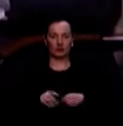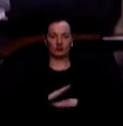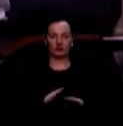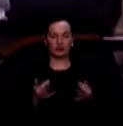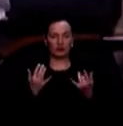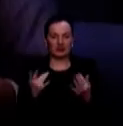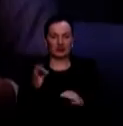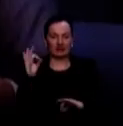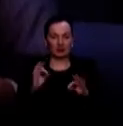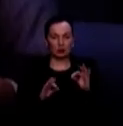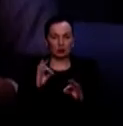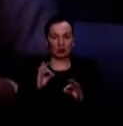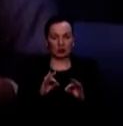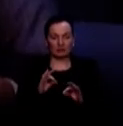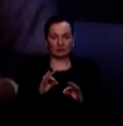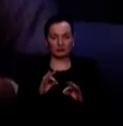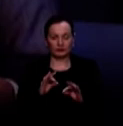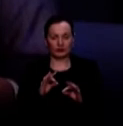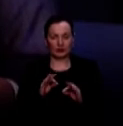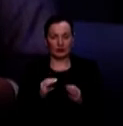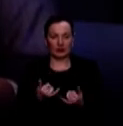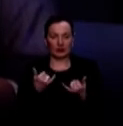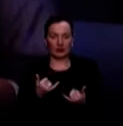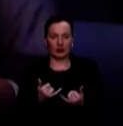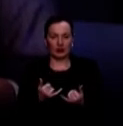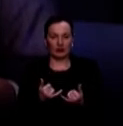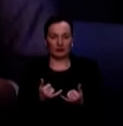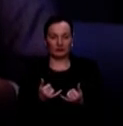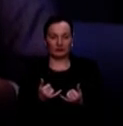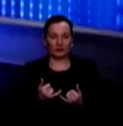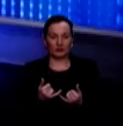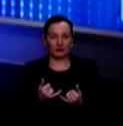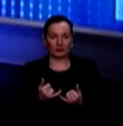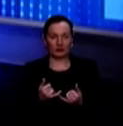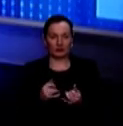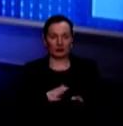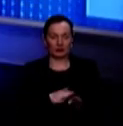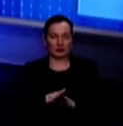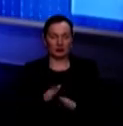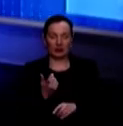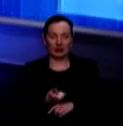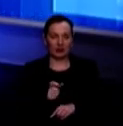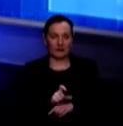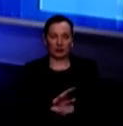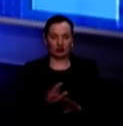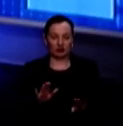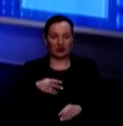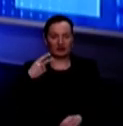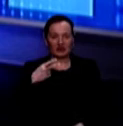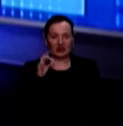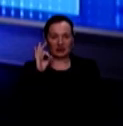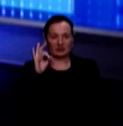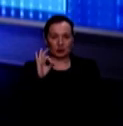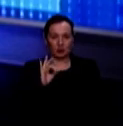це відсотків? Для її реалізації. Наскільки про відсотків? Я думаю, не більше 20%. Дякую. Тобто,